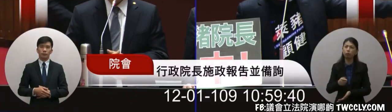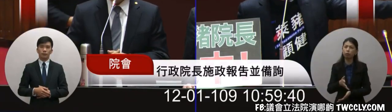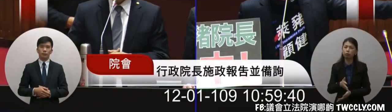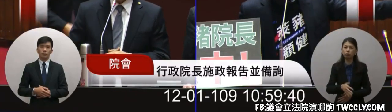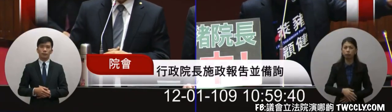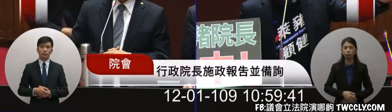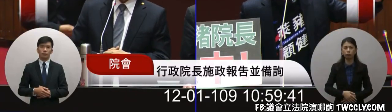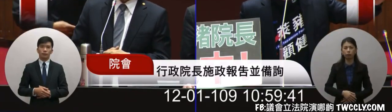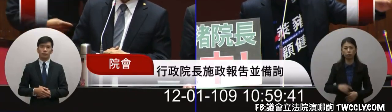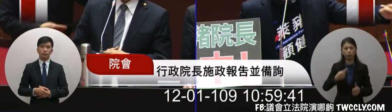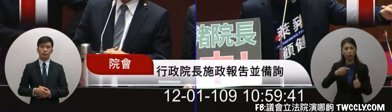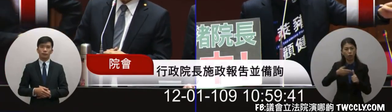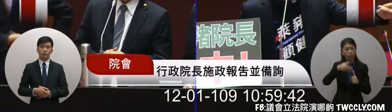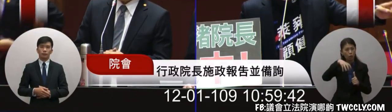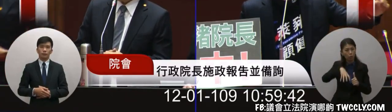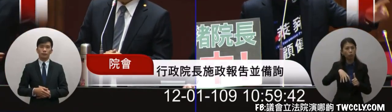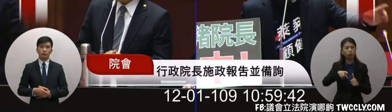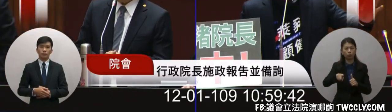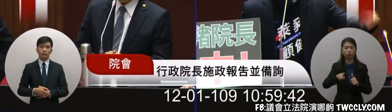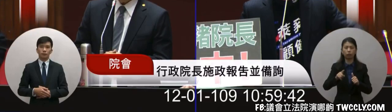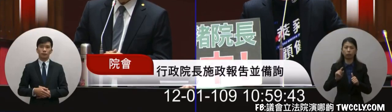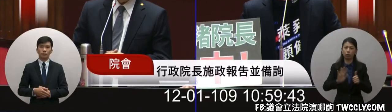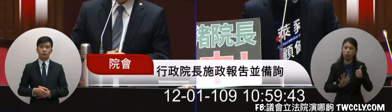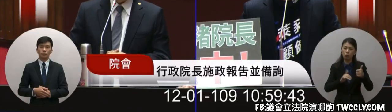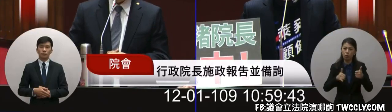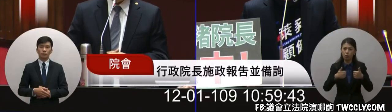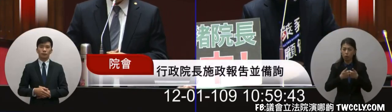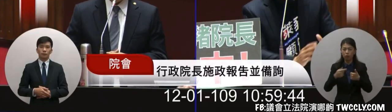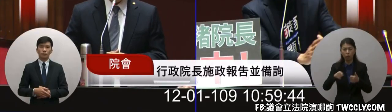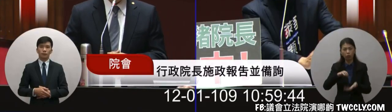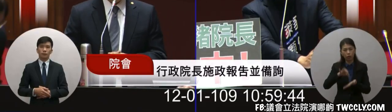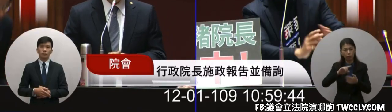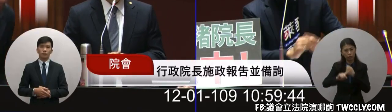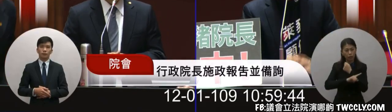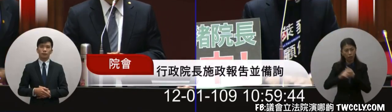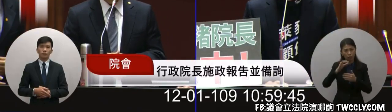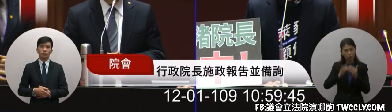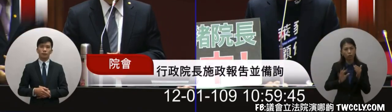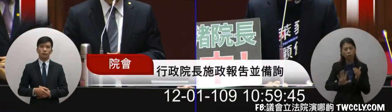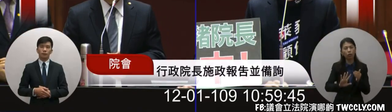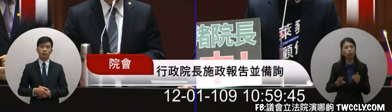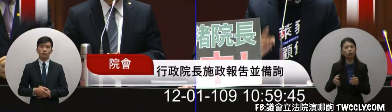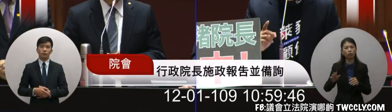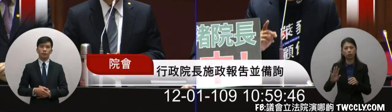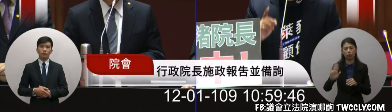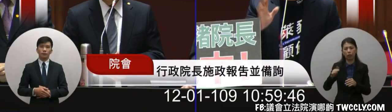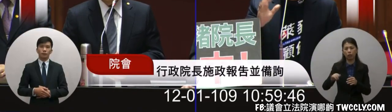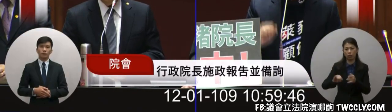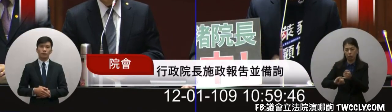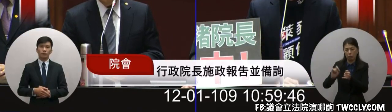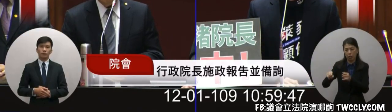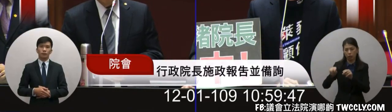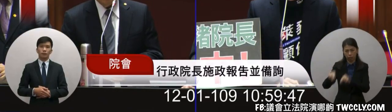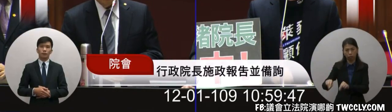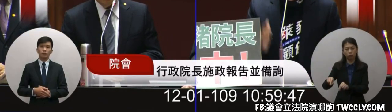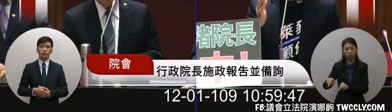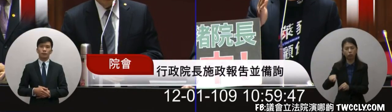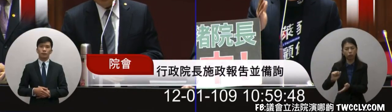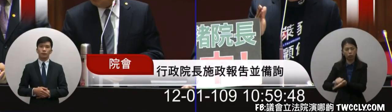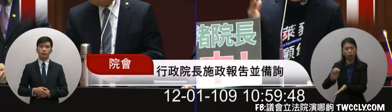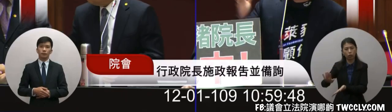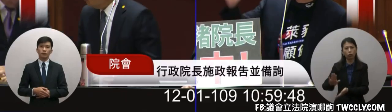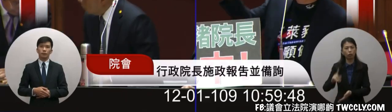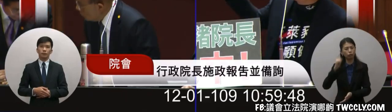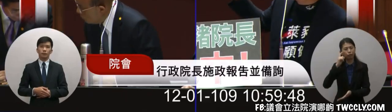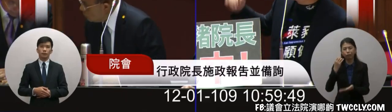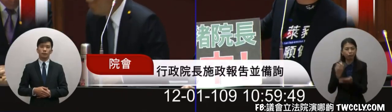育文化委员会的时候有讨论，讲说不用入法，因为契约上有表明，但是我认为不够，所以我今